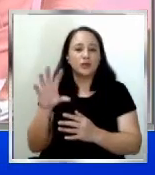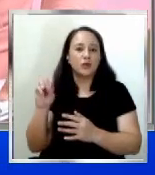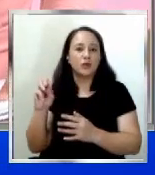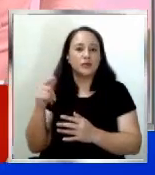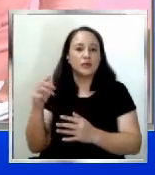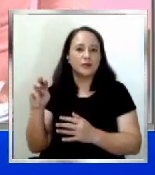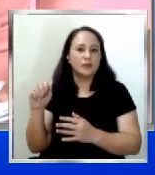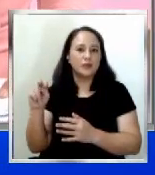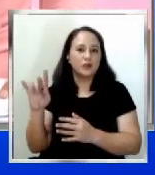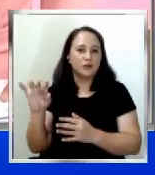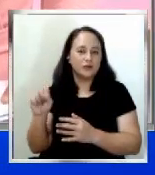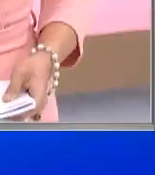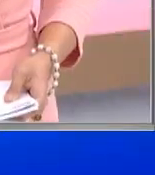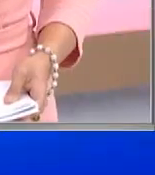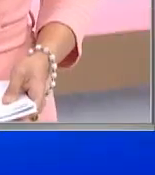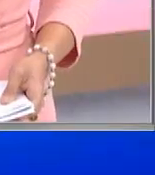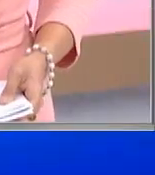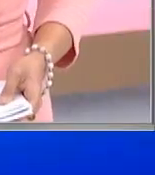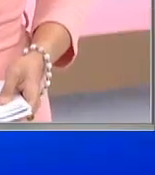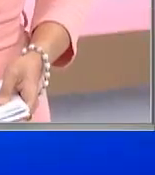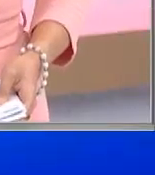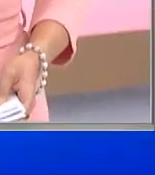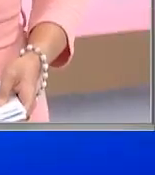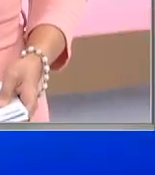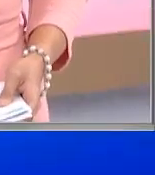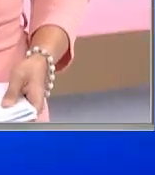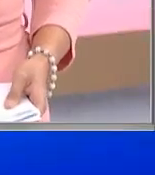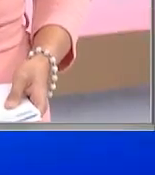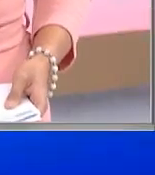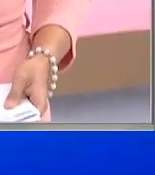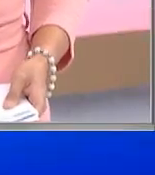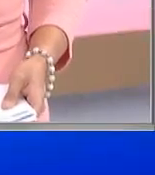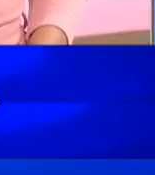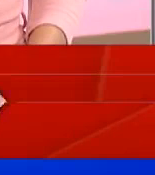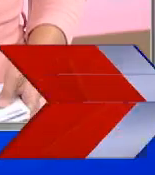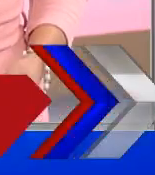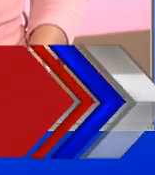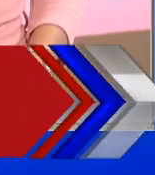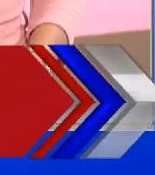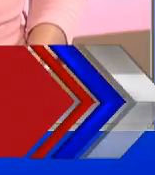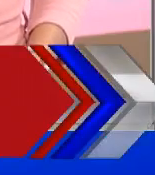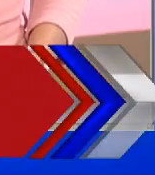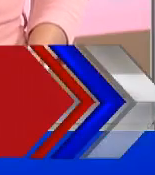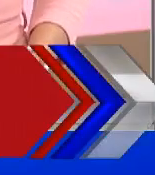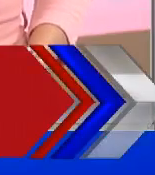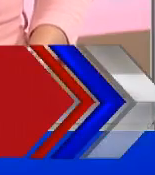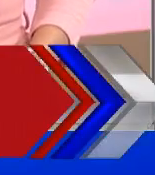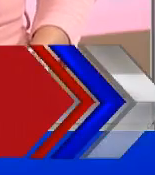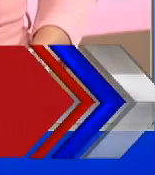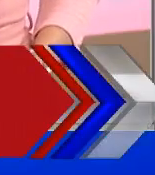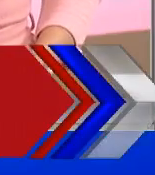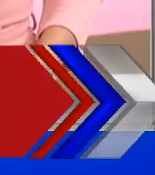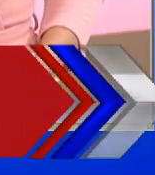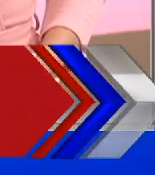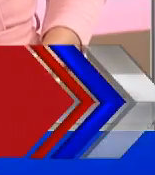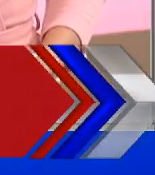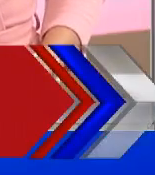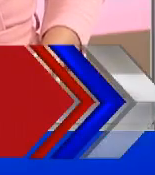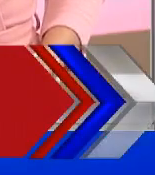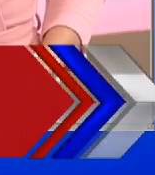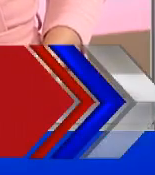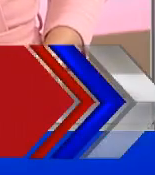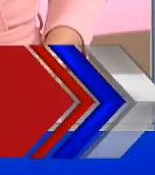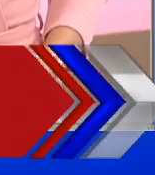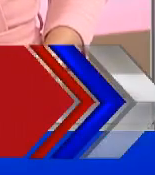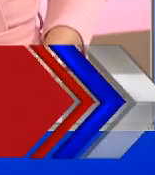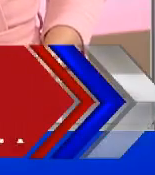youtube.com/GMA News. At mula sa Tahanan ng Katotohanan, ako po si Ivan Mayrina. Sa ngalan ni Pia Arcangel, ako po si Mariz Umali. Ito ang GMA, walang